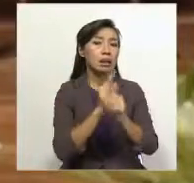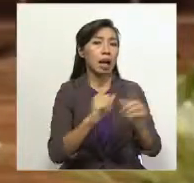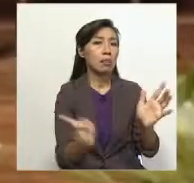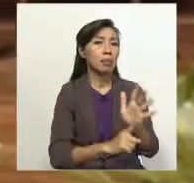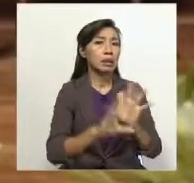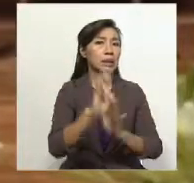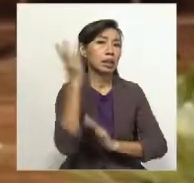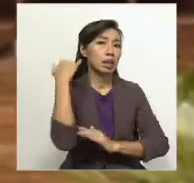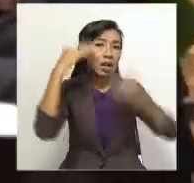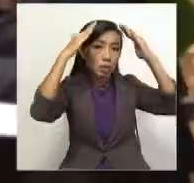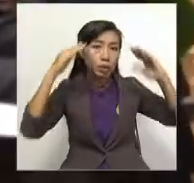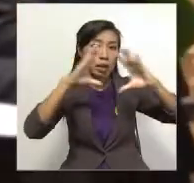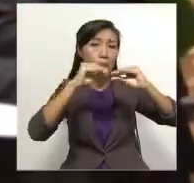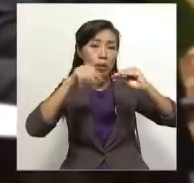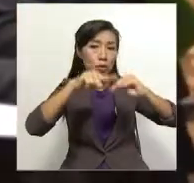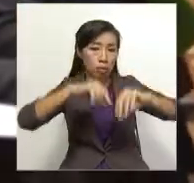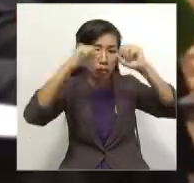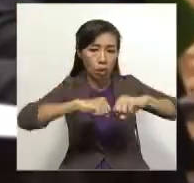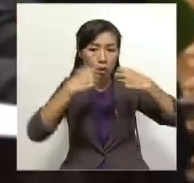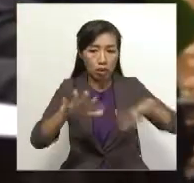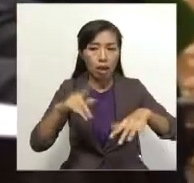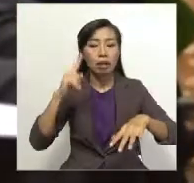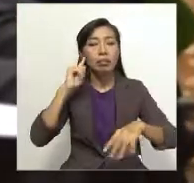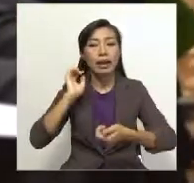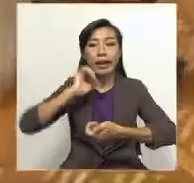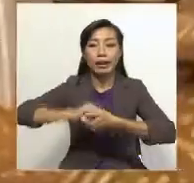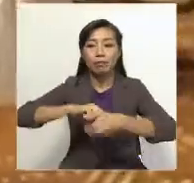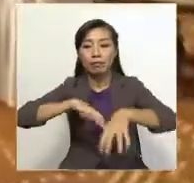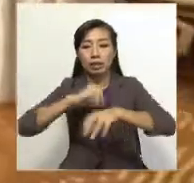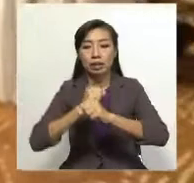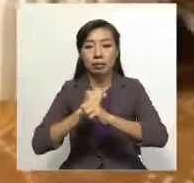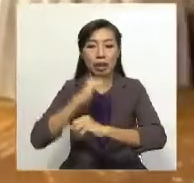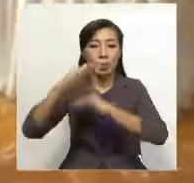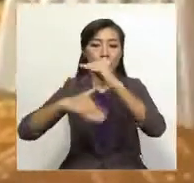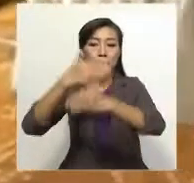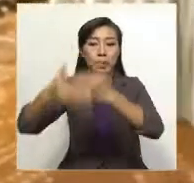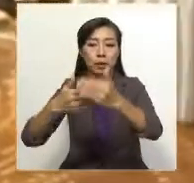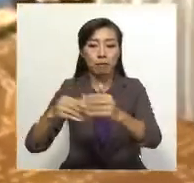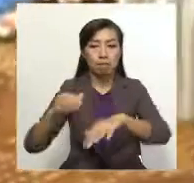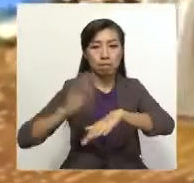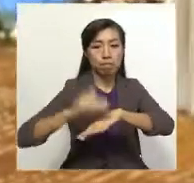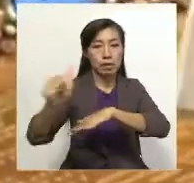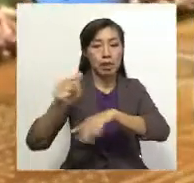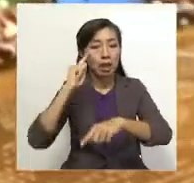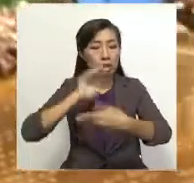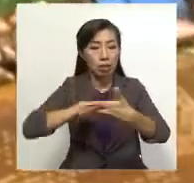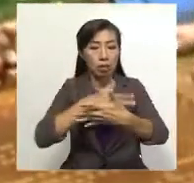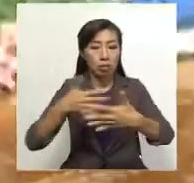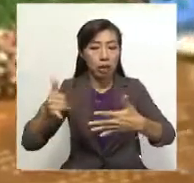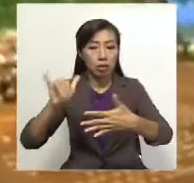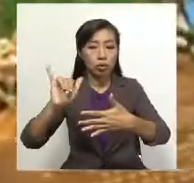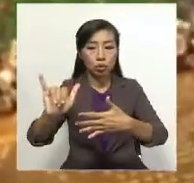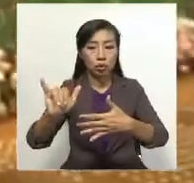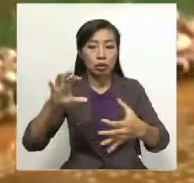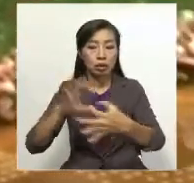งฮานอยประเทศเวียดนามเพื่อร่วมมือกันขับเคลื่อนการดำเนินการให้มีประสิทธิภาพและร่วมกันกำหนดยุทธศาสตร์ความร่วมมือให้สอด